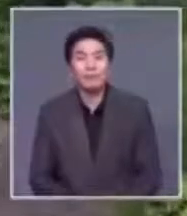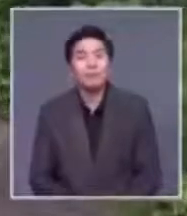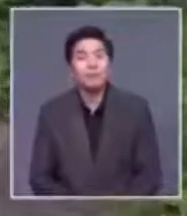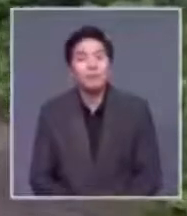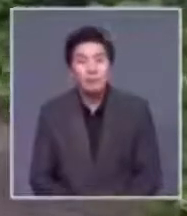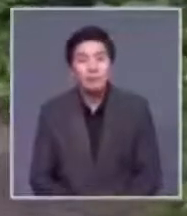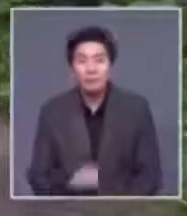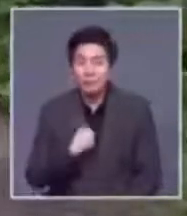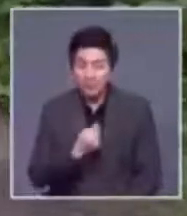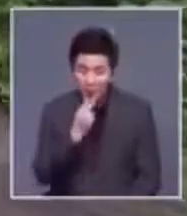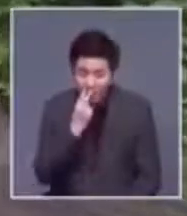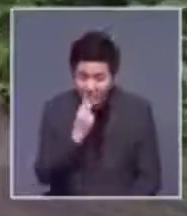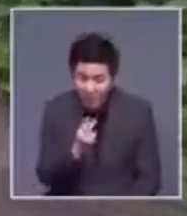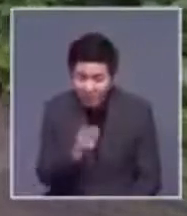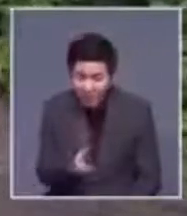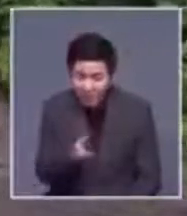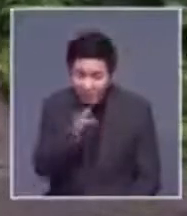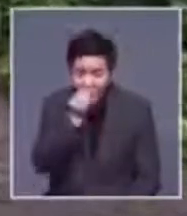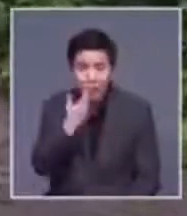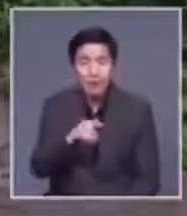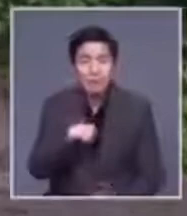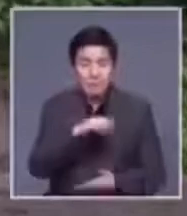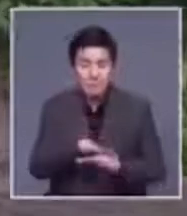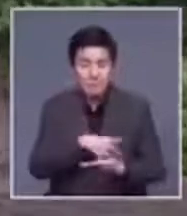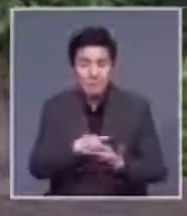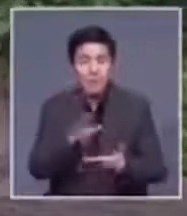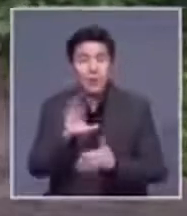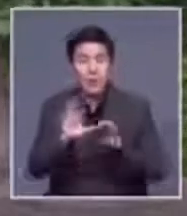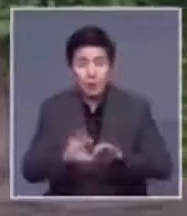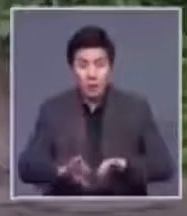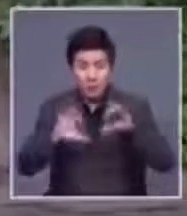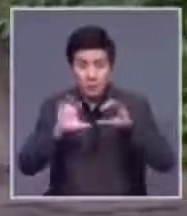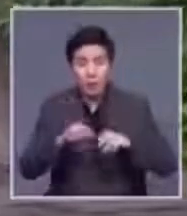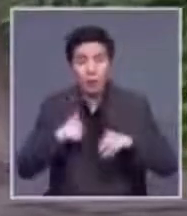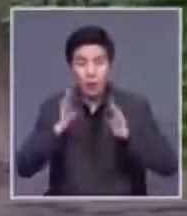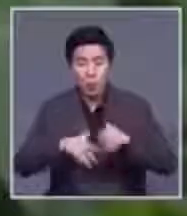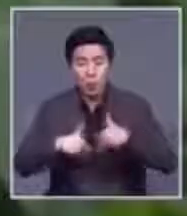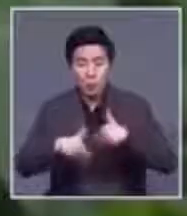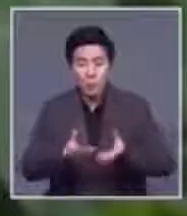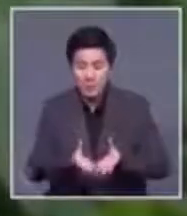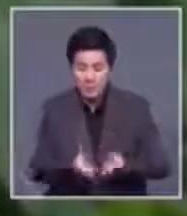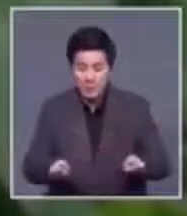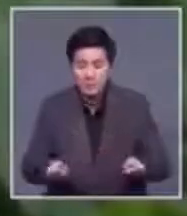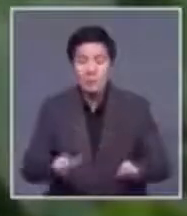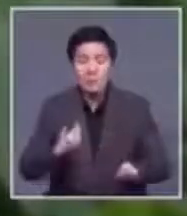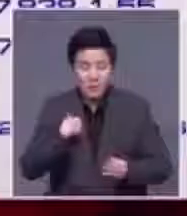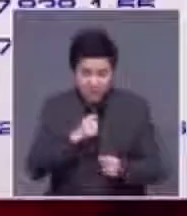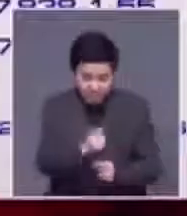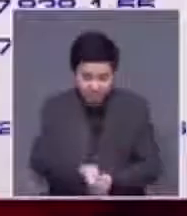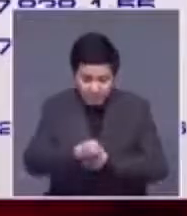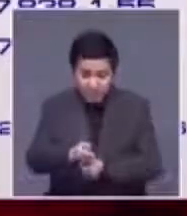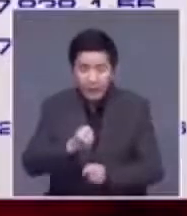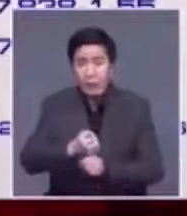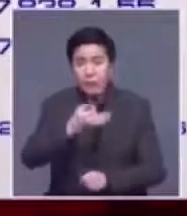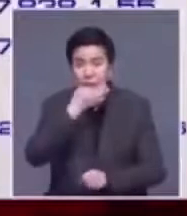นี่แล้วนะคะก็ต้องบอกว่าเป็นไปตามนโยบายของรัฐบาลขณะเดียวกันประชาชนเองก็สามารถที่จะมีพื้นที่ทำกินแบบนี้นี่ถือว่าเป็นประชารั